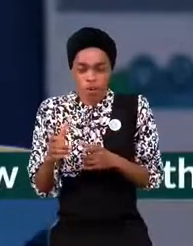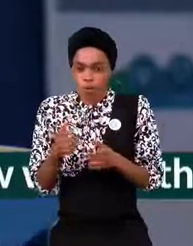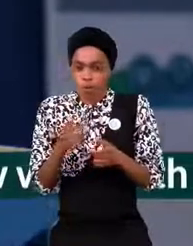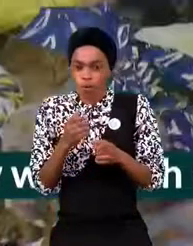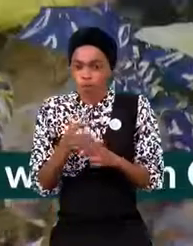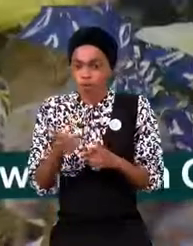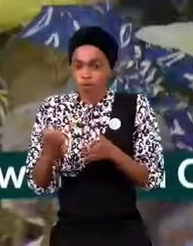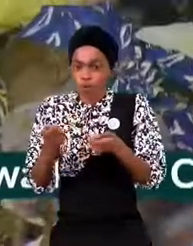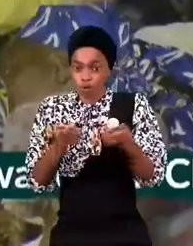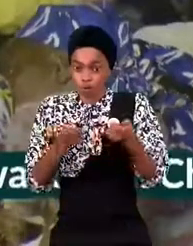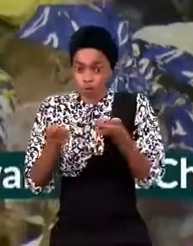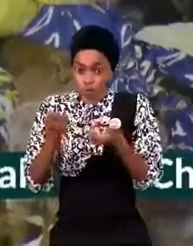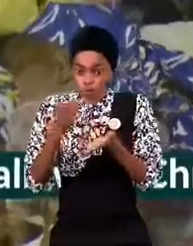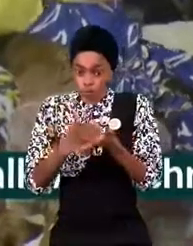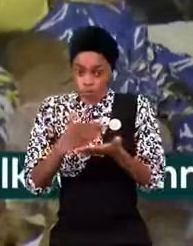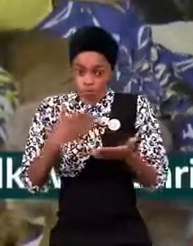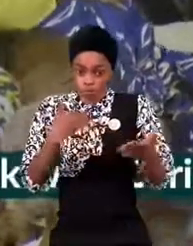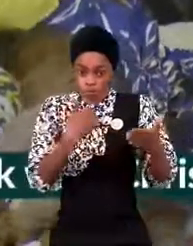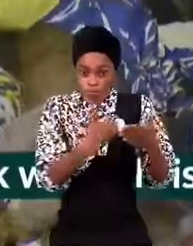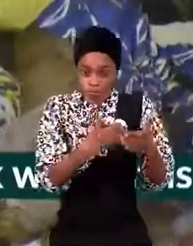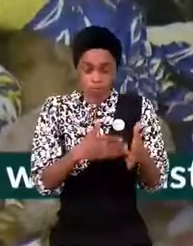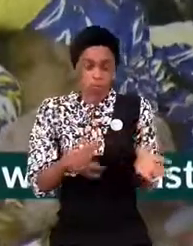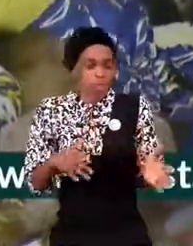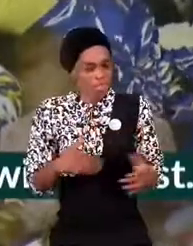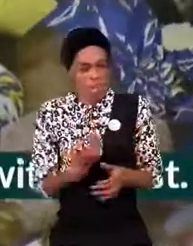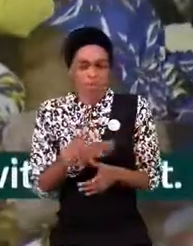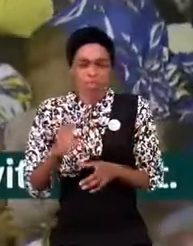Si vous avez donné votre vie au Seigneur après le message du pasteur,